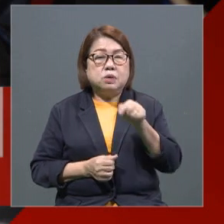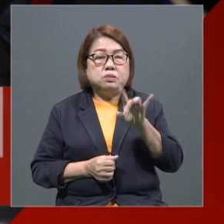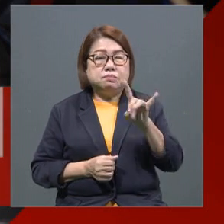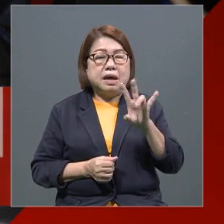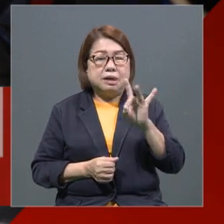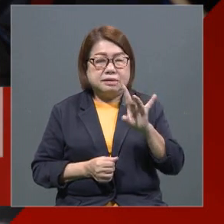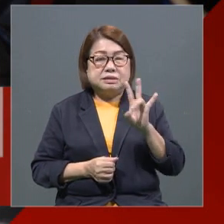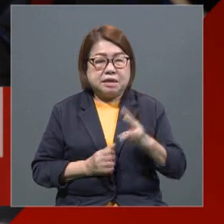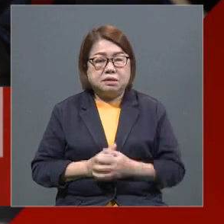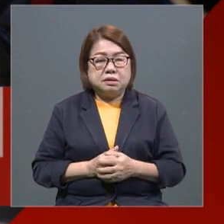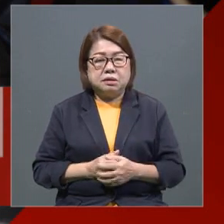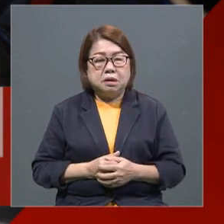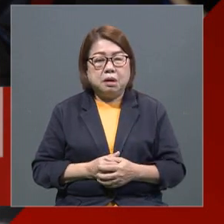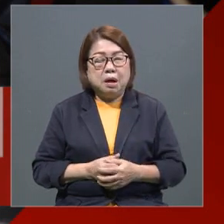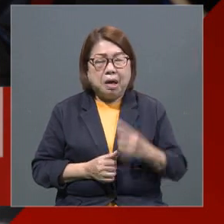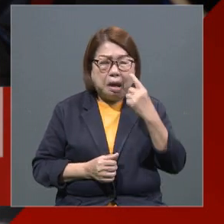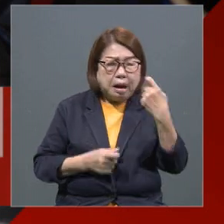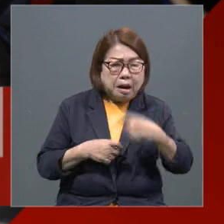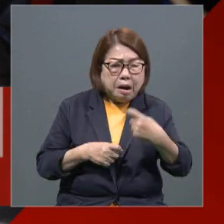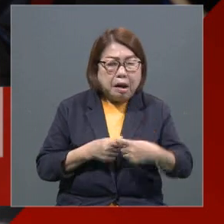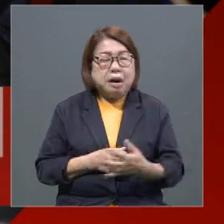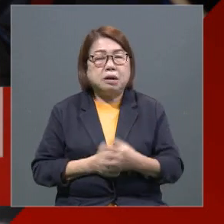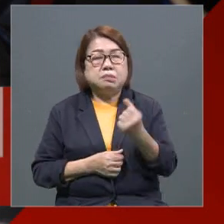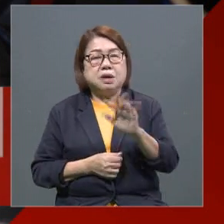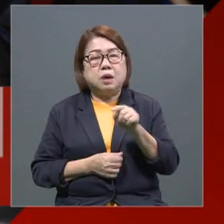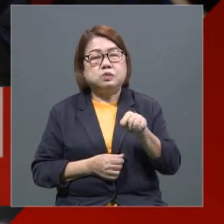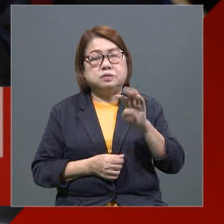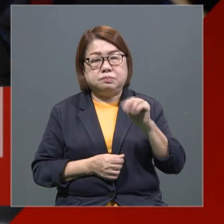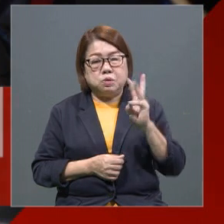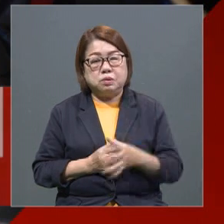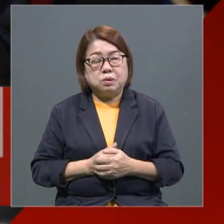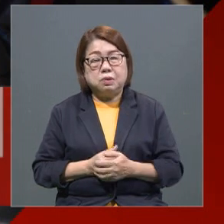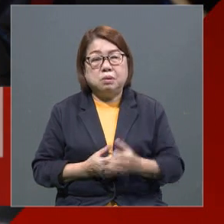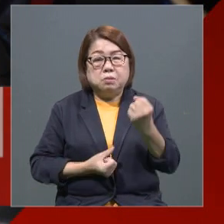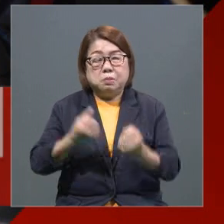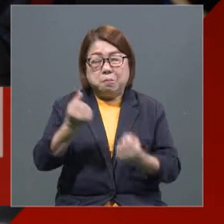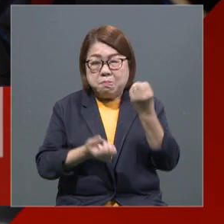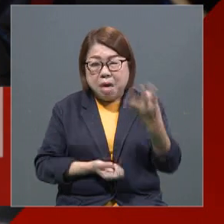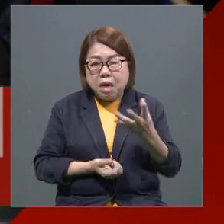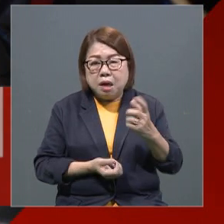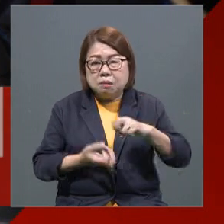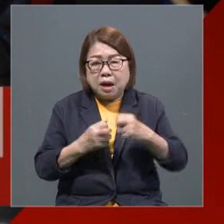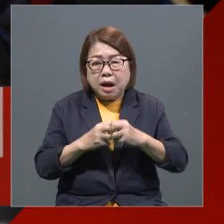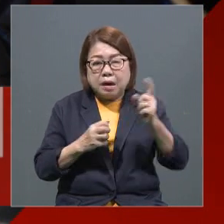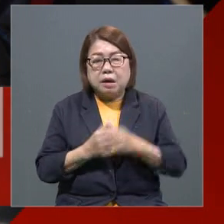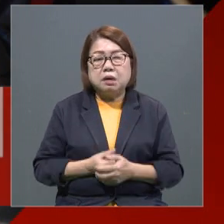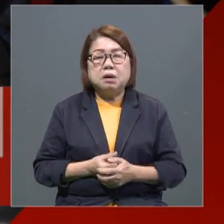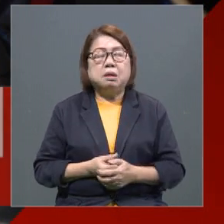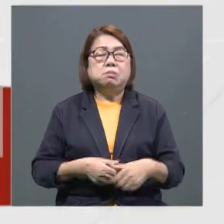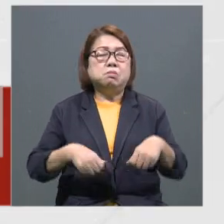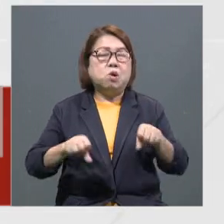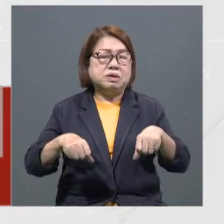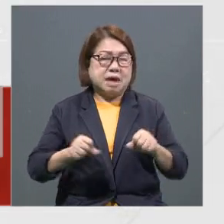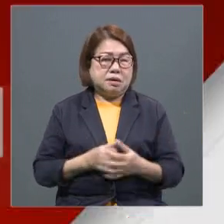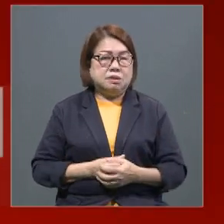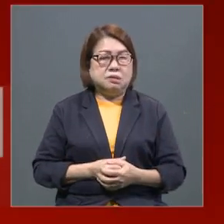7%ทัศนะวิสัยไม่ดี 15.4 6%ยานพานะที่เกิดอุบัติเหตุสูงสุดค่ะอันดับ1ยังคงเป็นรถจักรยาน